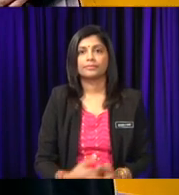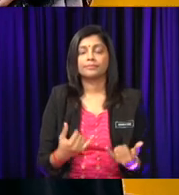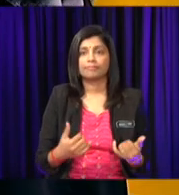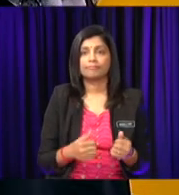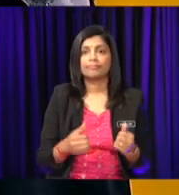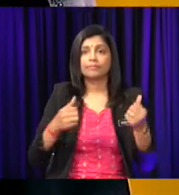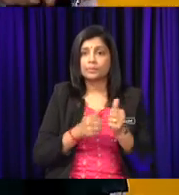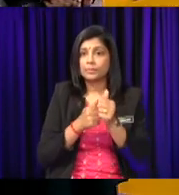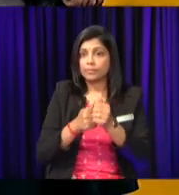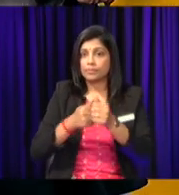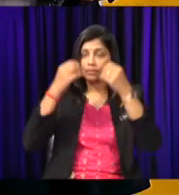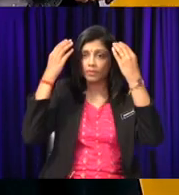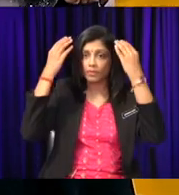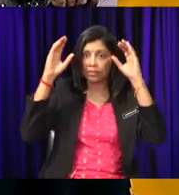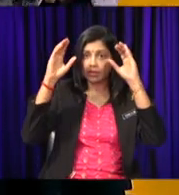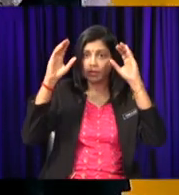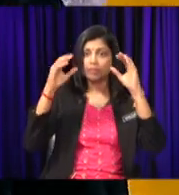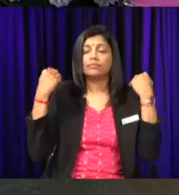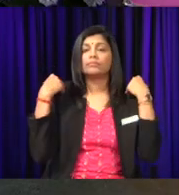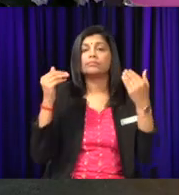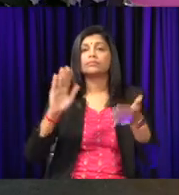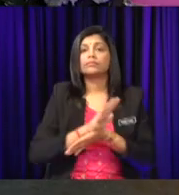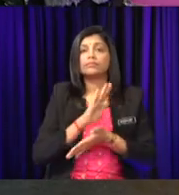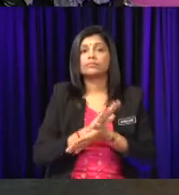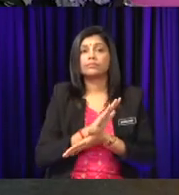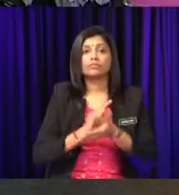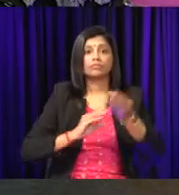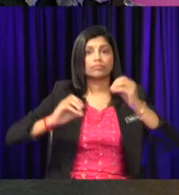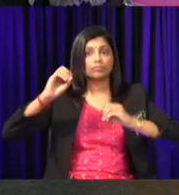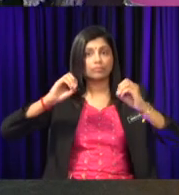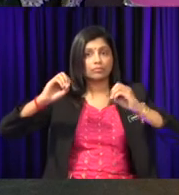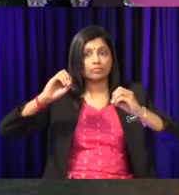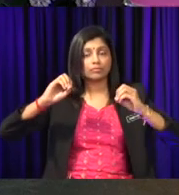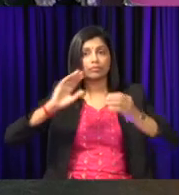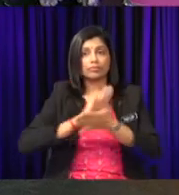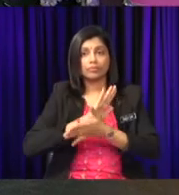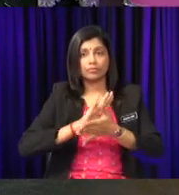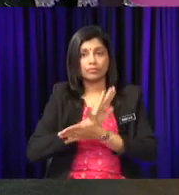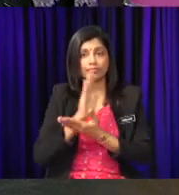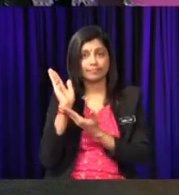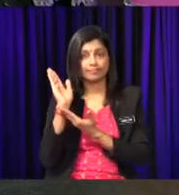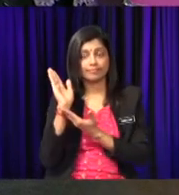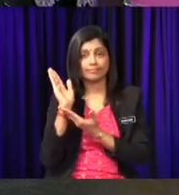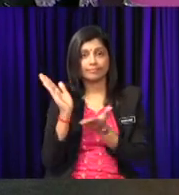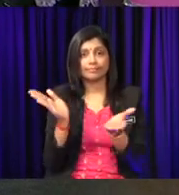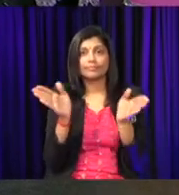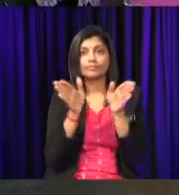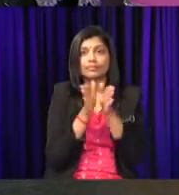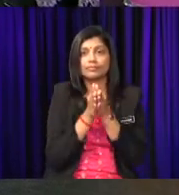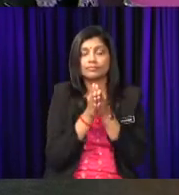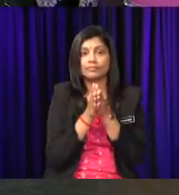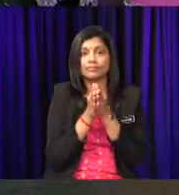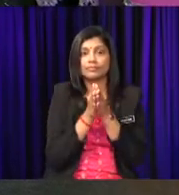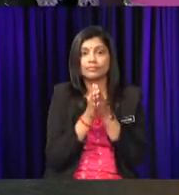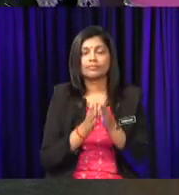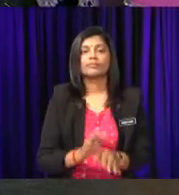Yang Pertama sediakan kertas kosong Oke seperti ini Oke Fizi lipat kepada dua bagian